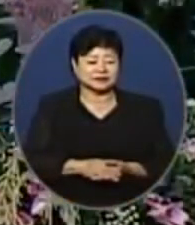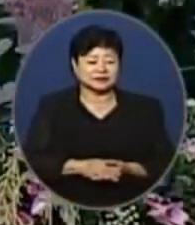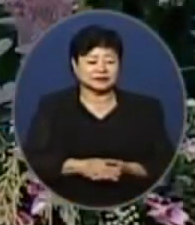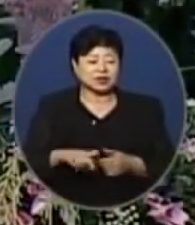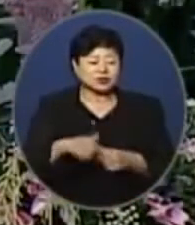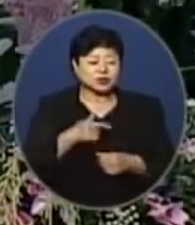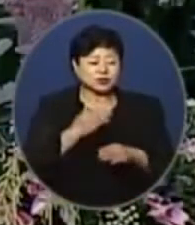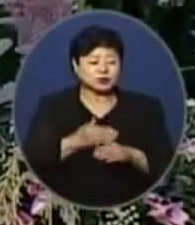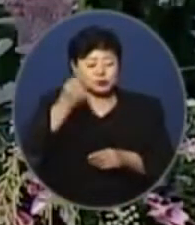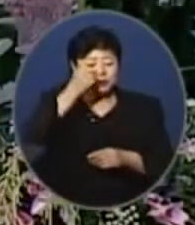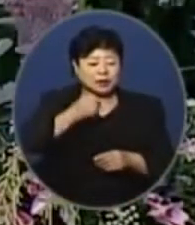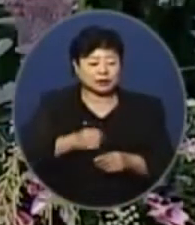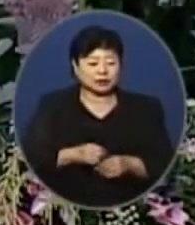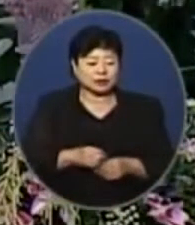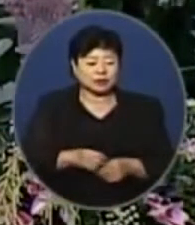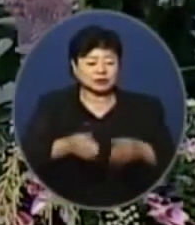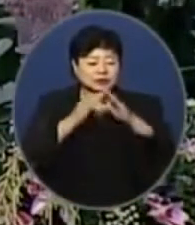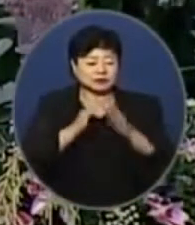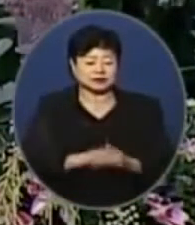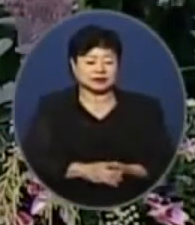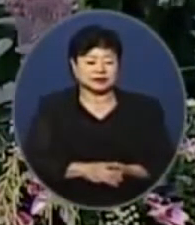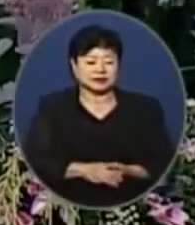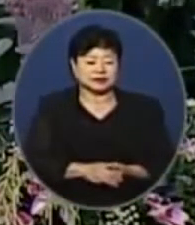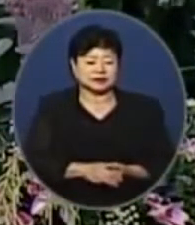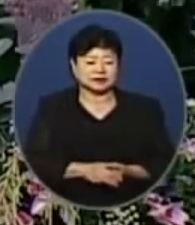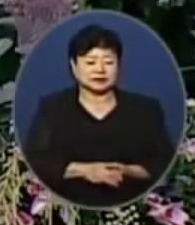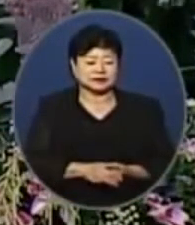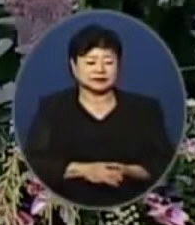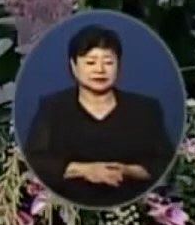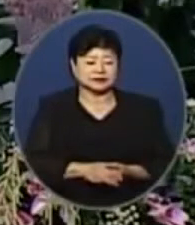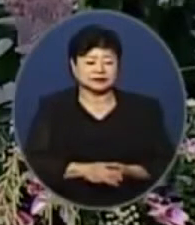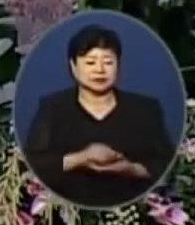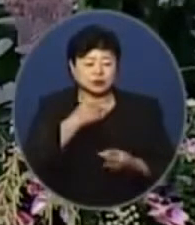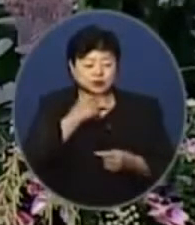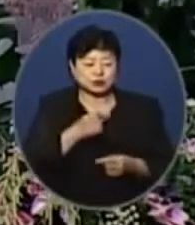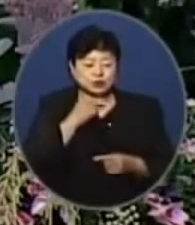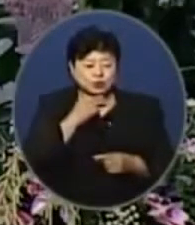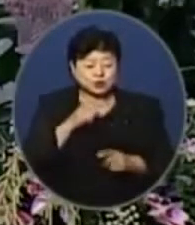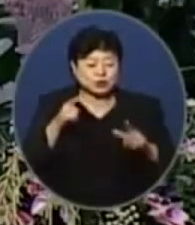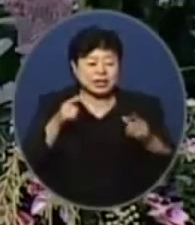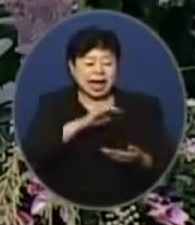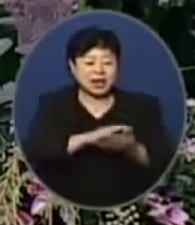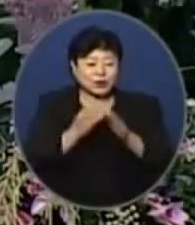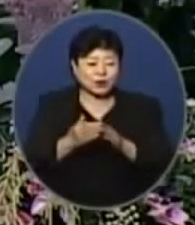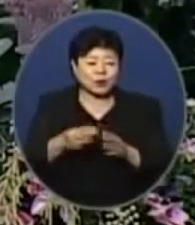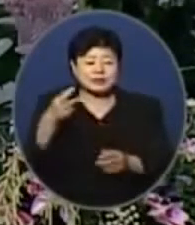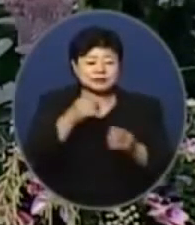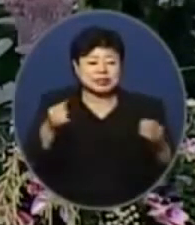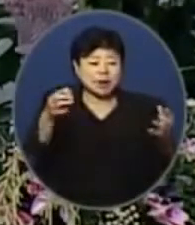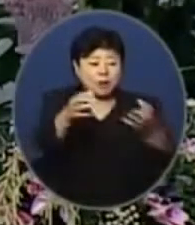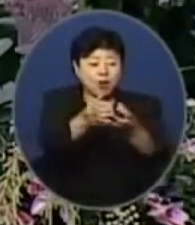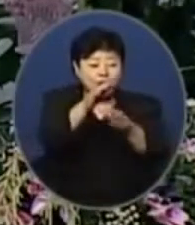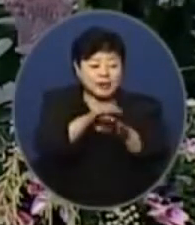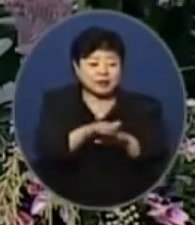설립해 명문학교가 되게 했습니다. 현재 심하고 있는 가나안교회는 주일학교에만 3천 명이 넘는 어린이와 청년이 모여 예배를 드리고 있다고 합니다.